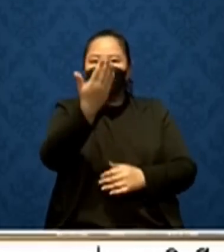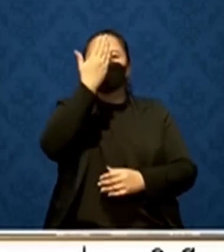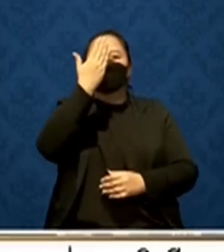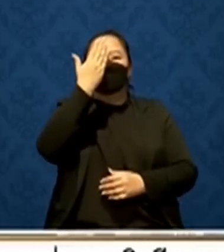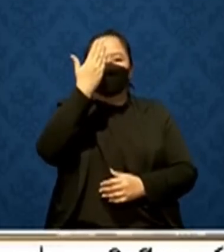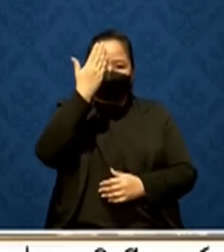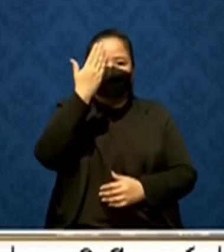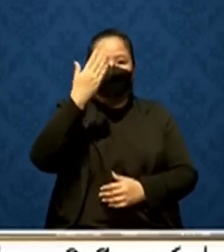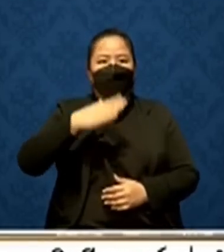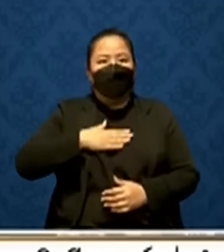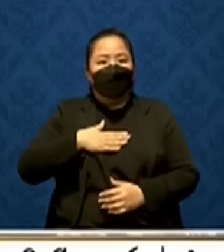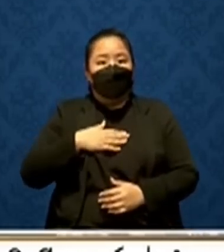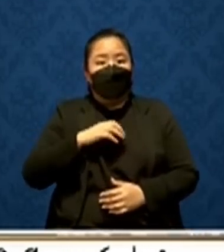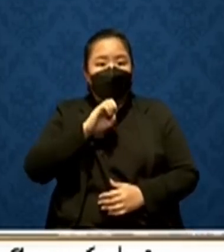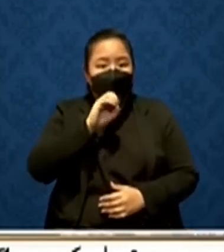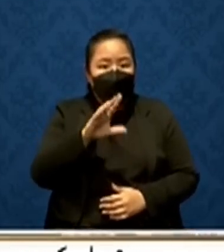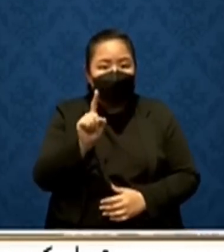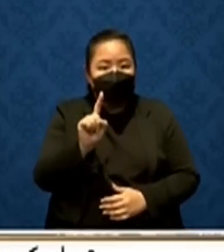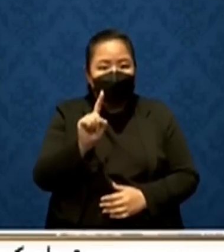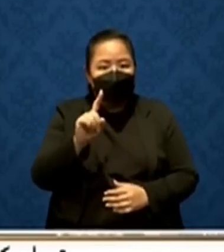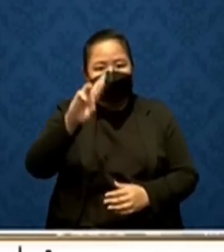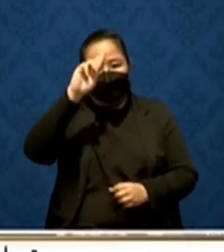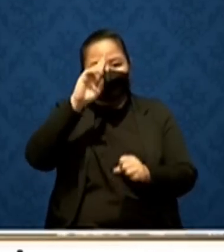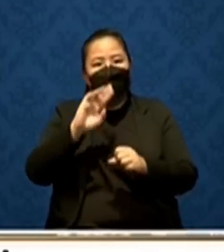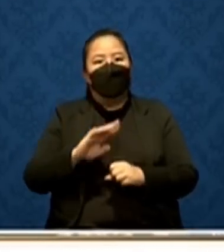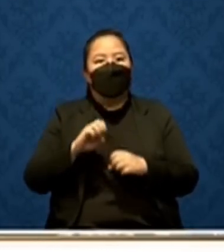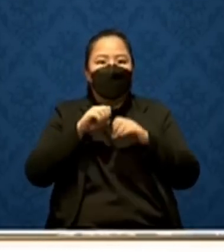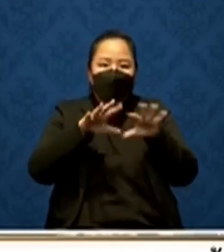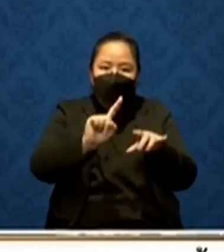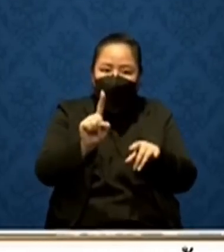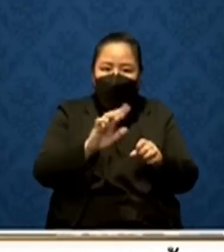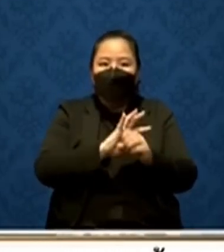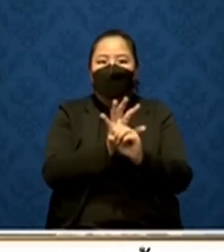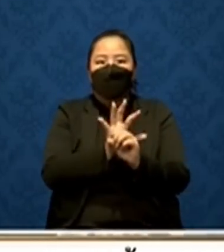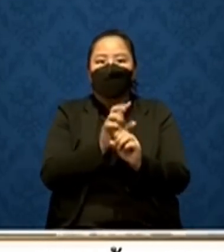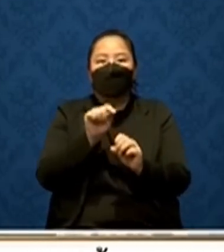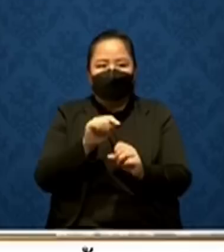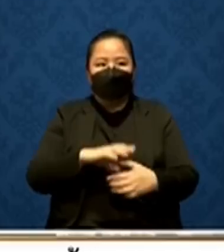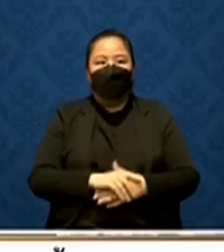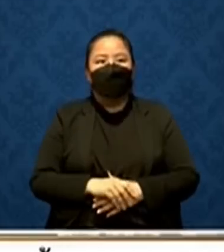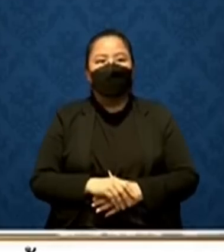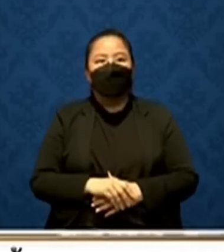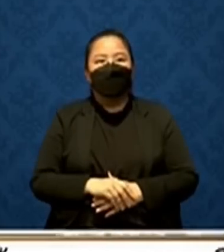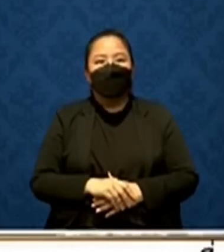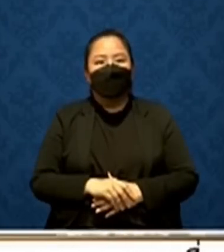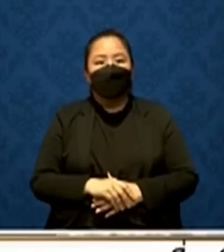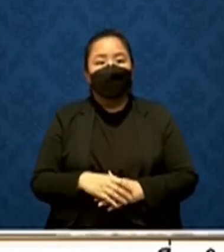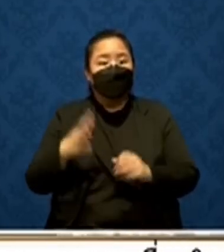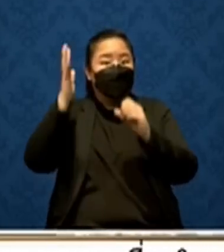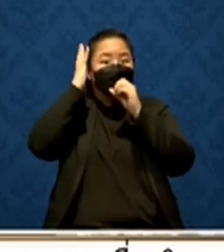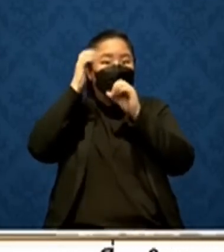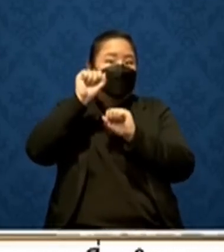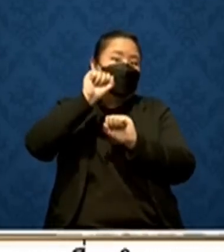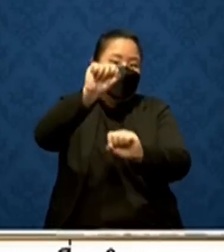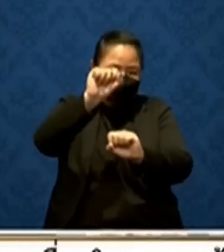มาตอกย้ำด้วยนะครับรู้เรื่องโรคระบาดพิจิตรโควิชนายทีนก็ประกาศสถานการณ์